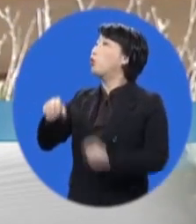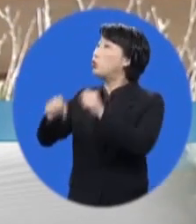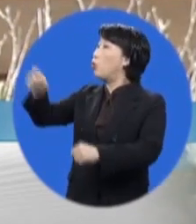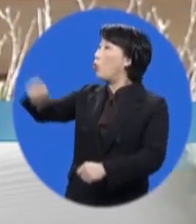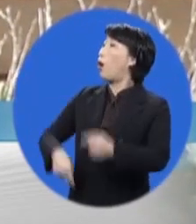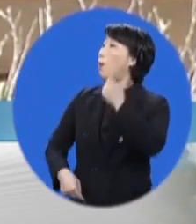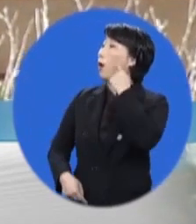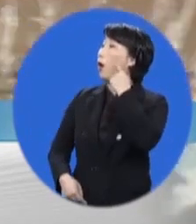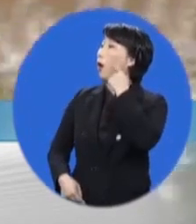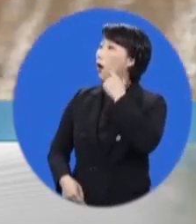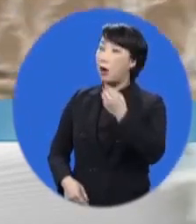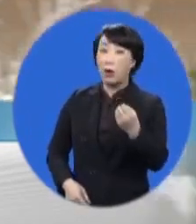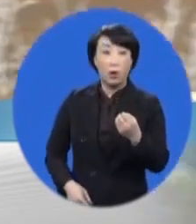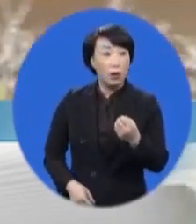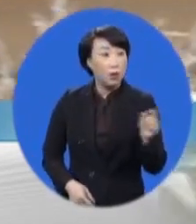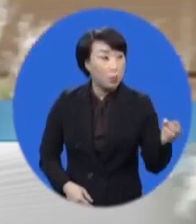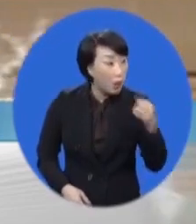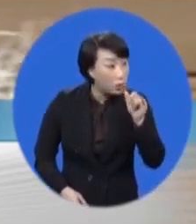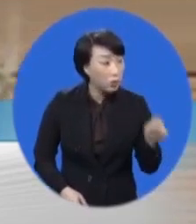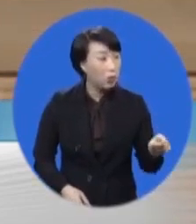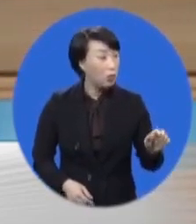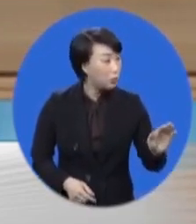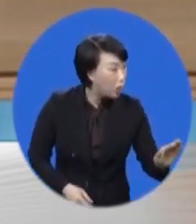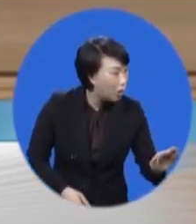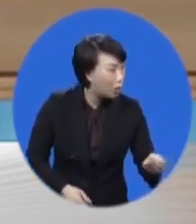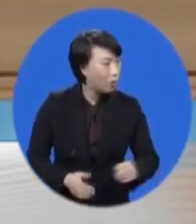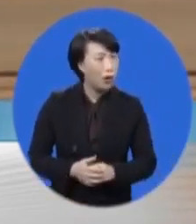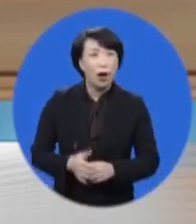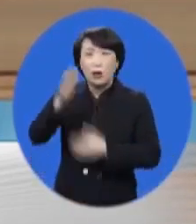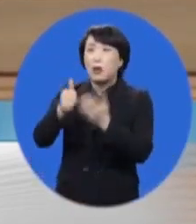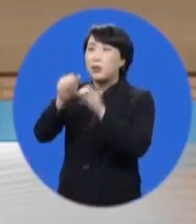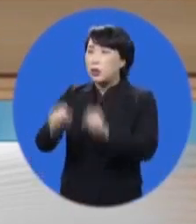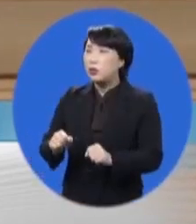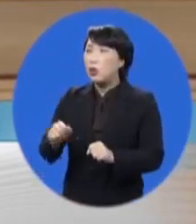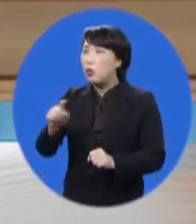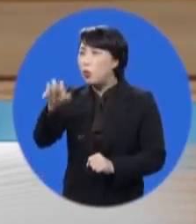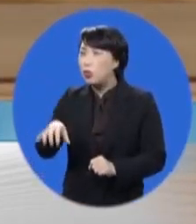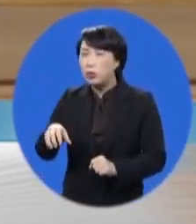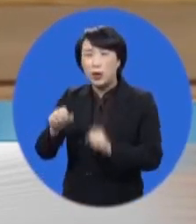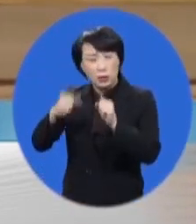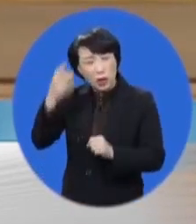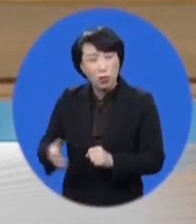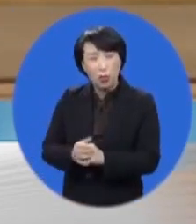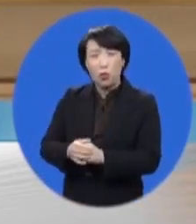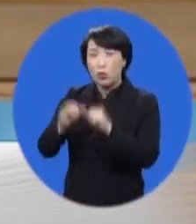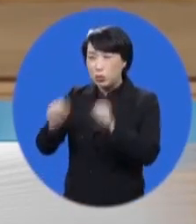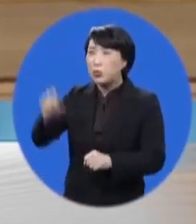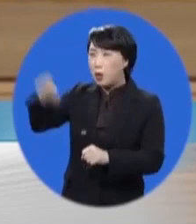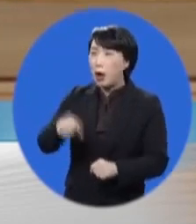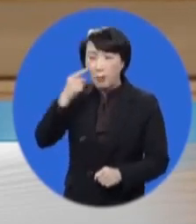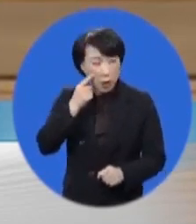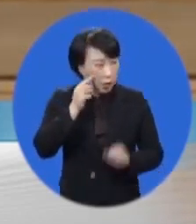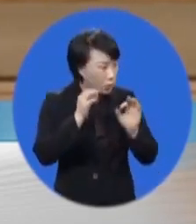있으면 나와봐라. 아니, 하나님이 어딨냐? 있으면 나와봐라고 하는